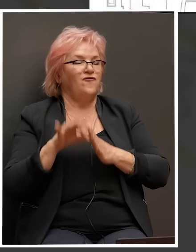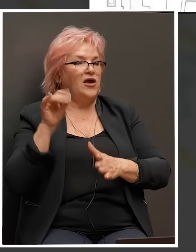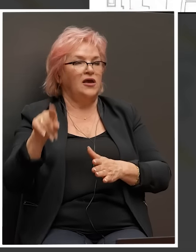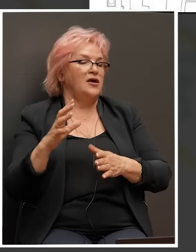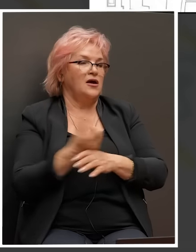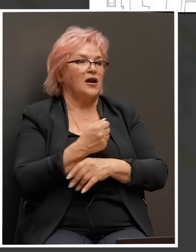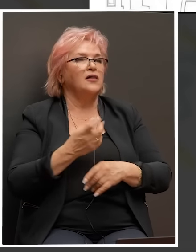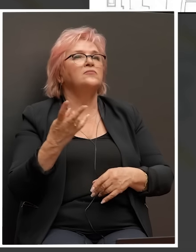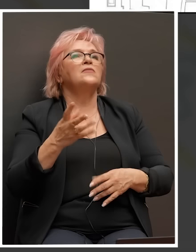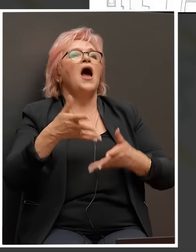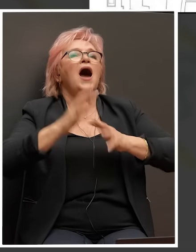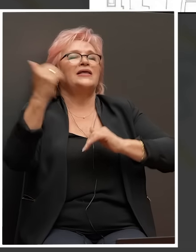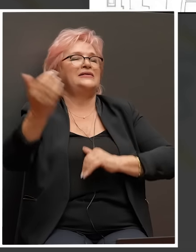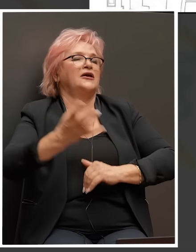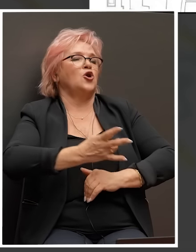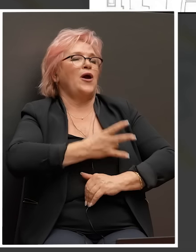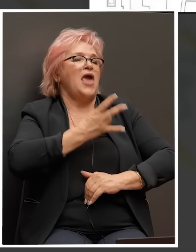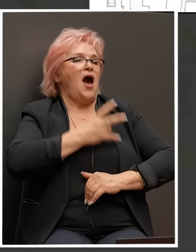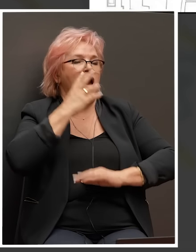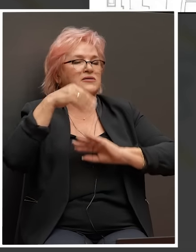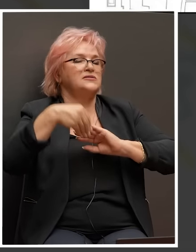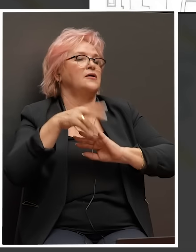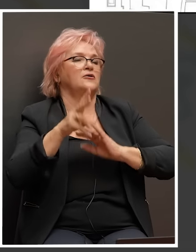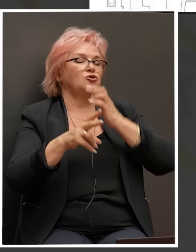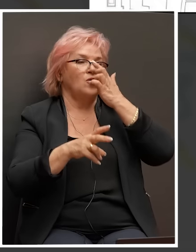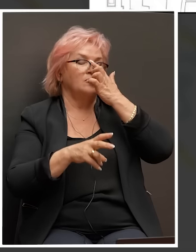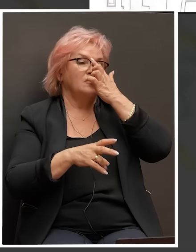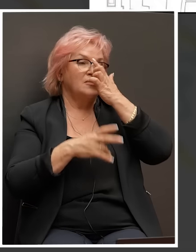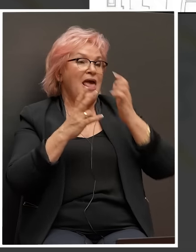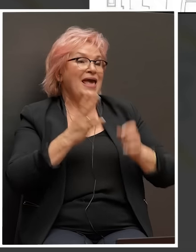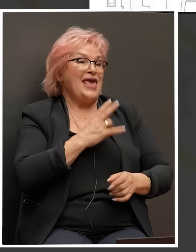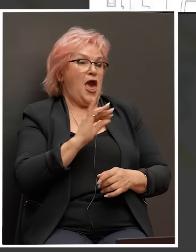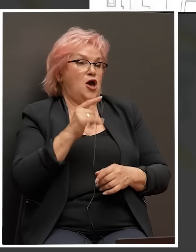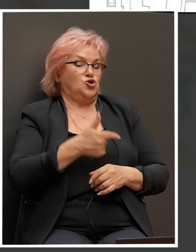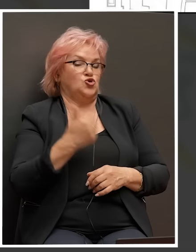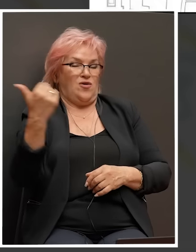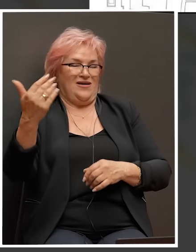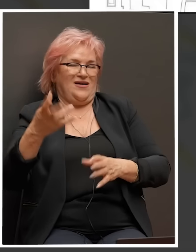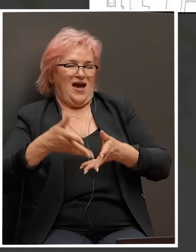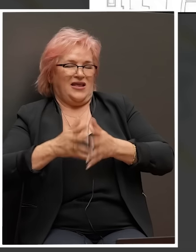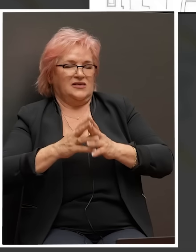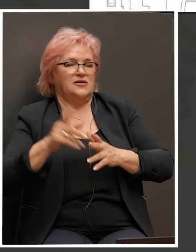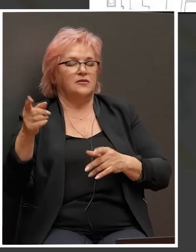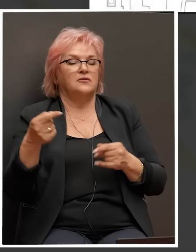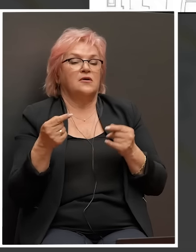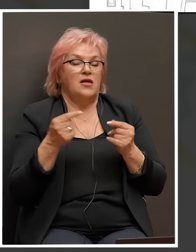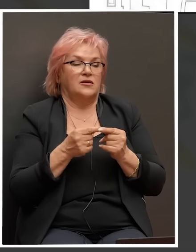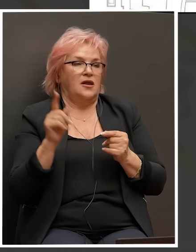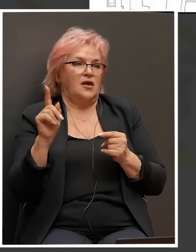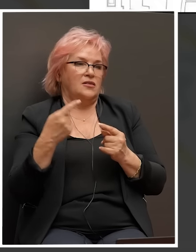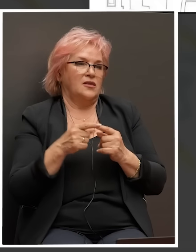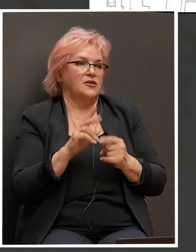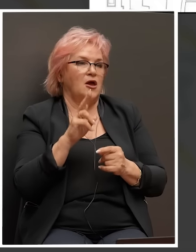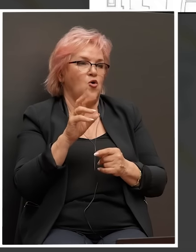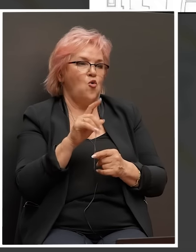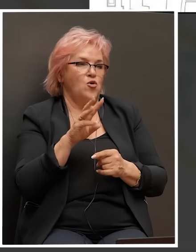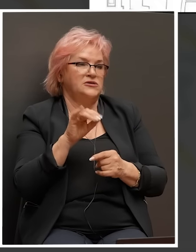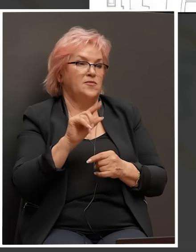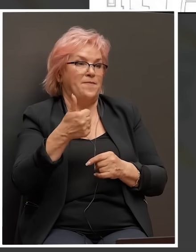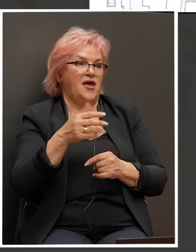великого князя. Под великим князем имеется в виду, или великого герцога. Под великим герцогом имеется в виду конкретный герцог, это Козимо I Медичи,